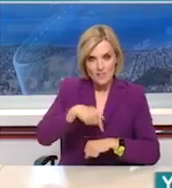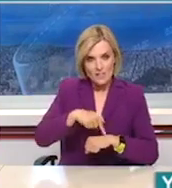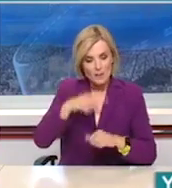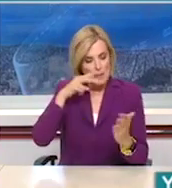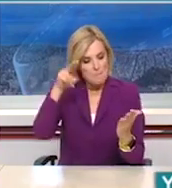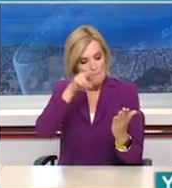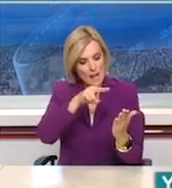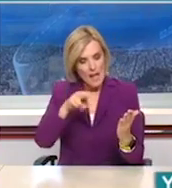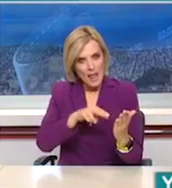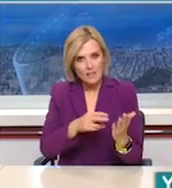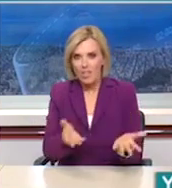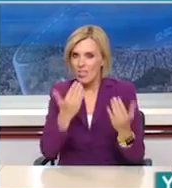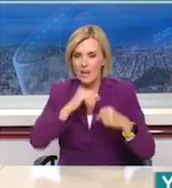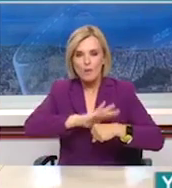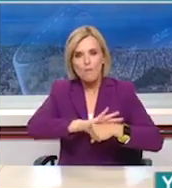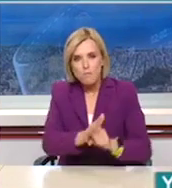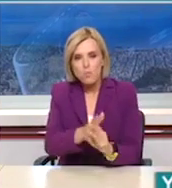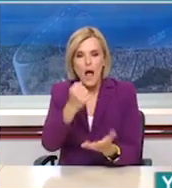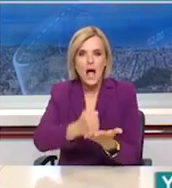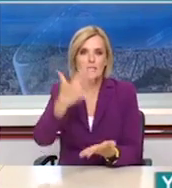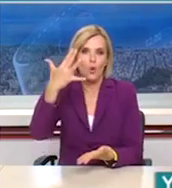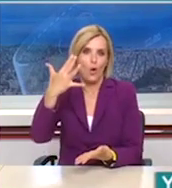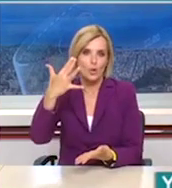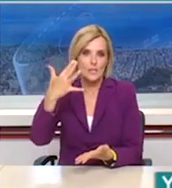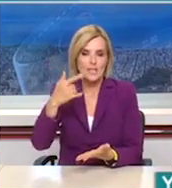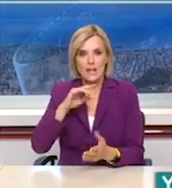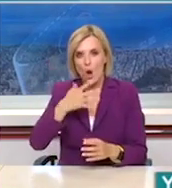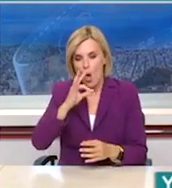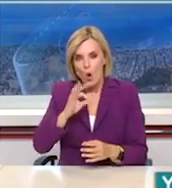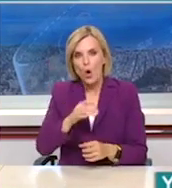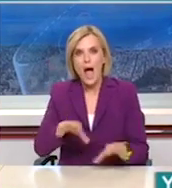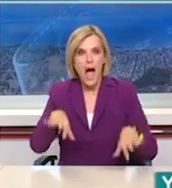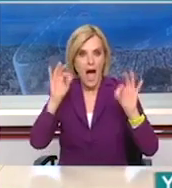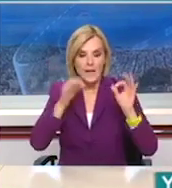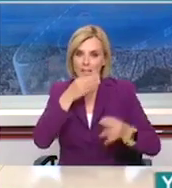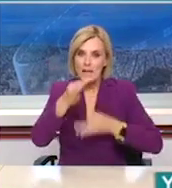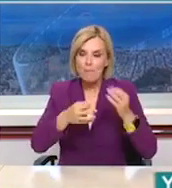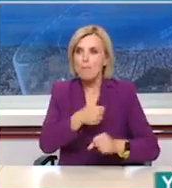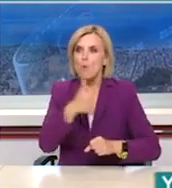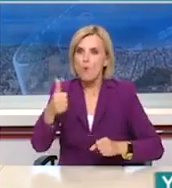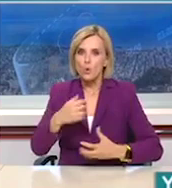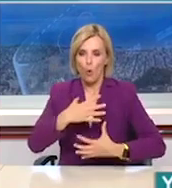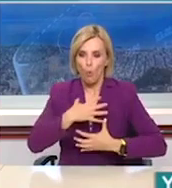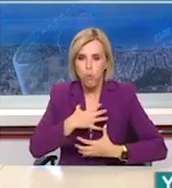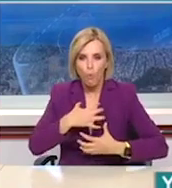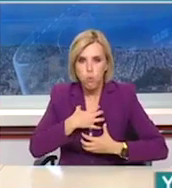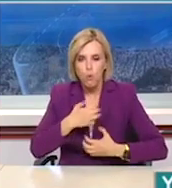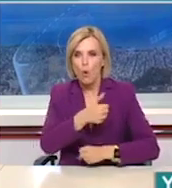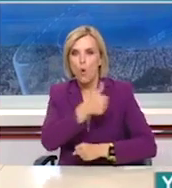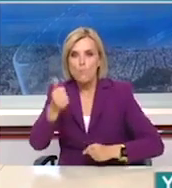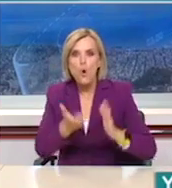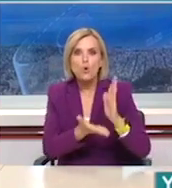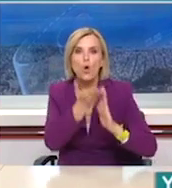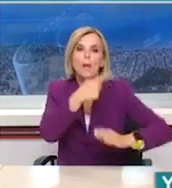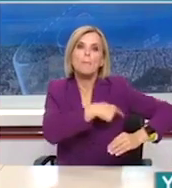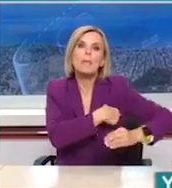έχει γίνει πλήρης αξιολόγηση όλων των συμπτωμάτων του ιού. Γιατί στην αρχή λέγαμε πυρετός και βήχας. Και βλέπετε αργότερα, περίπου ένα με 1,5 μήνα μετά, ο WHO